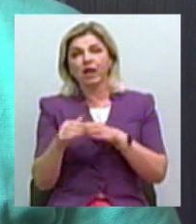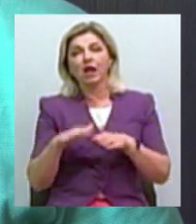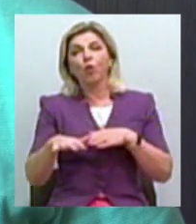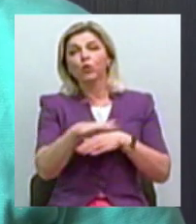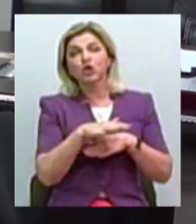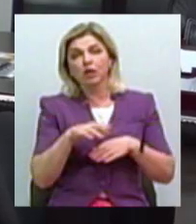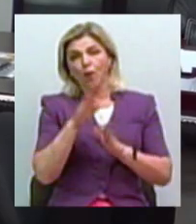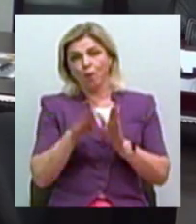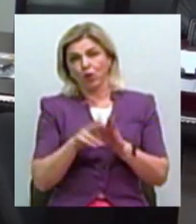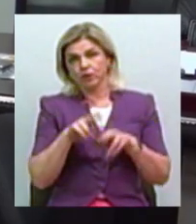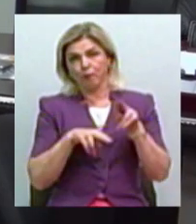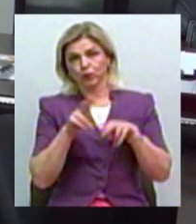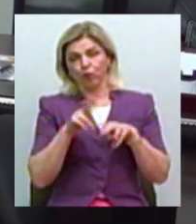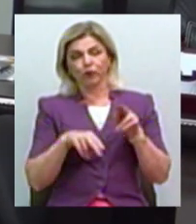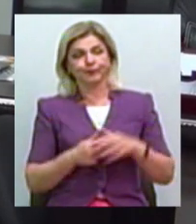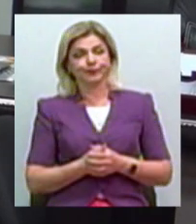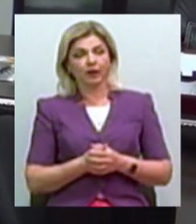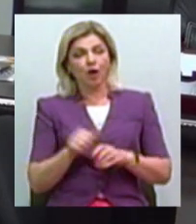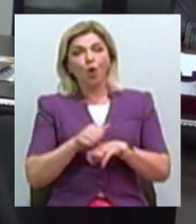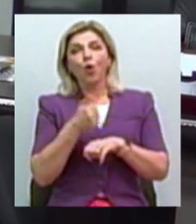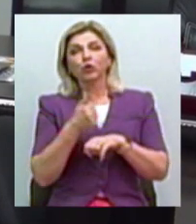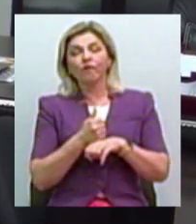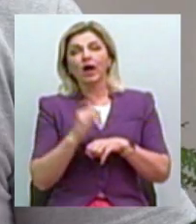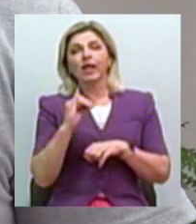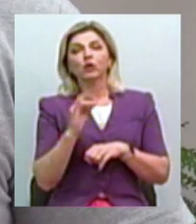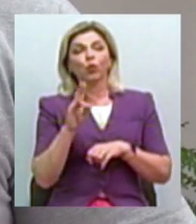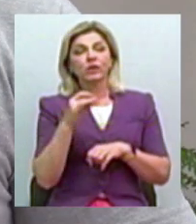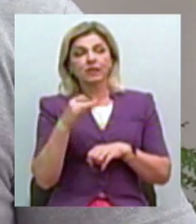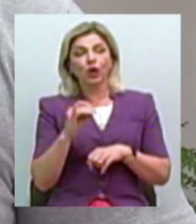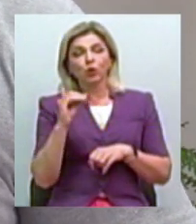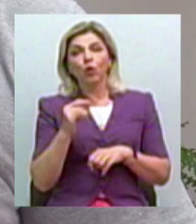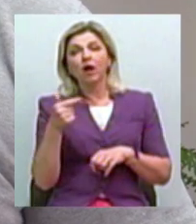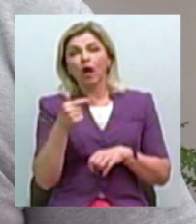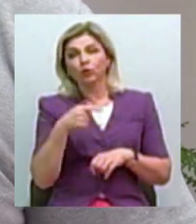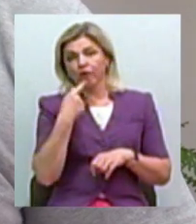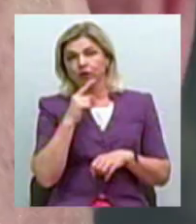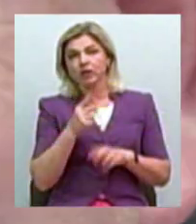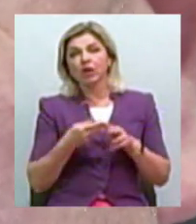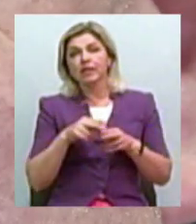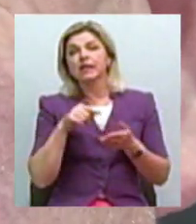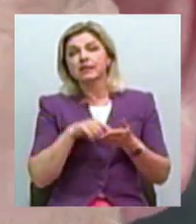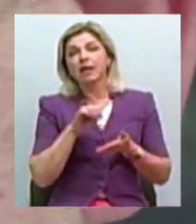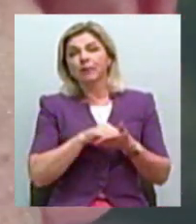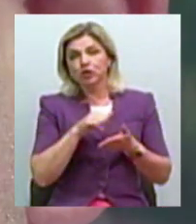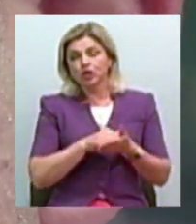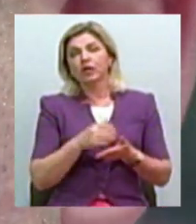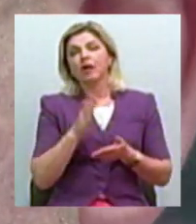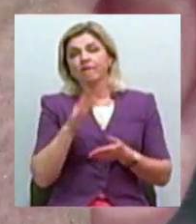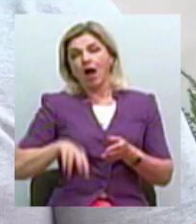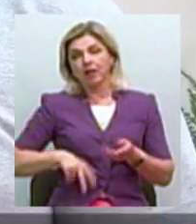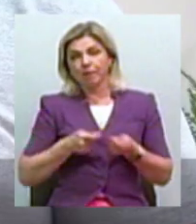забудову. Голова адміністрації Інгульського району Юрій Гранатуров каже, з цього приводу в адміністрації провели своє